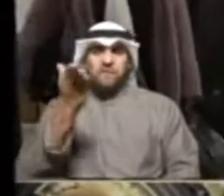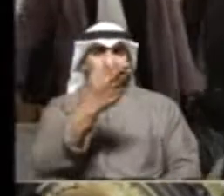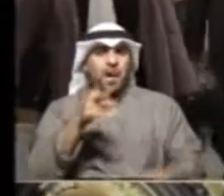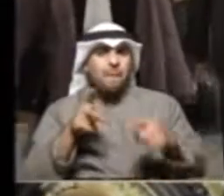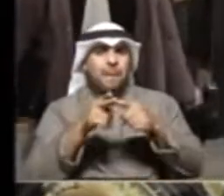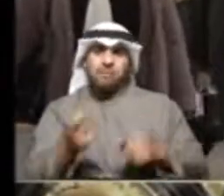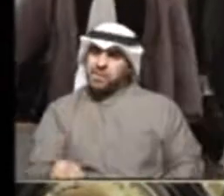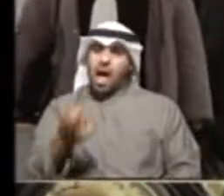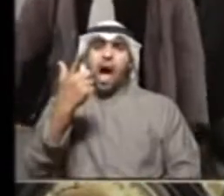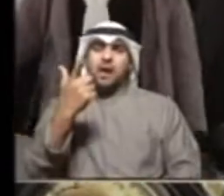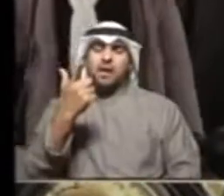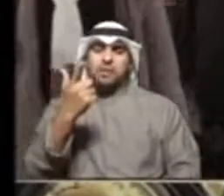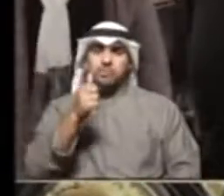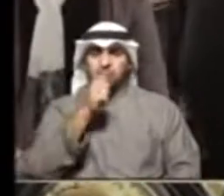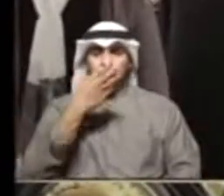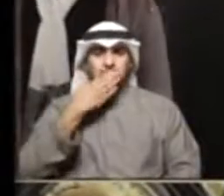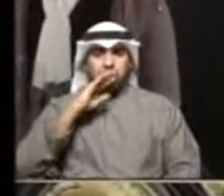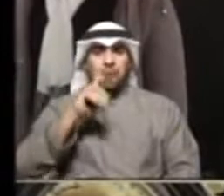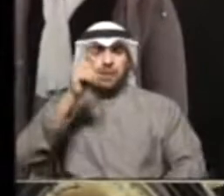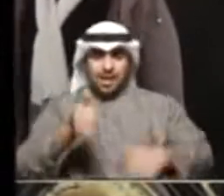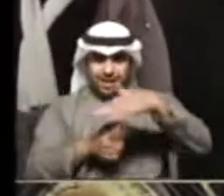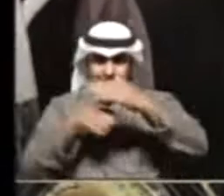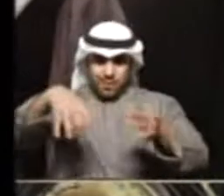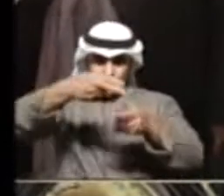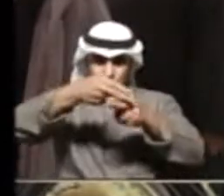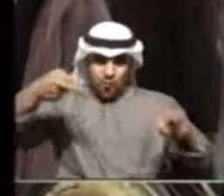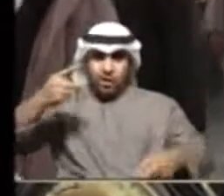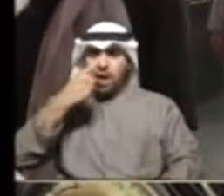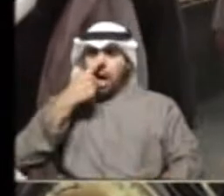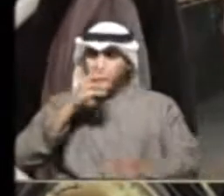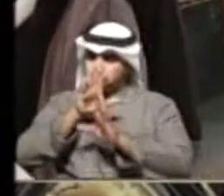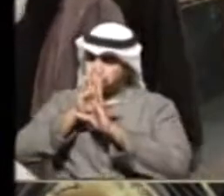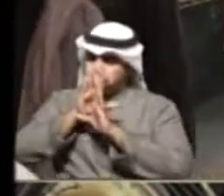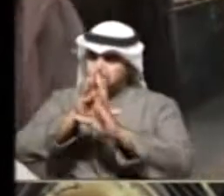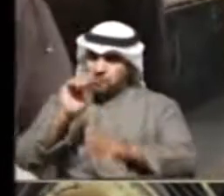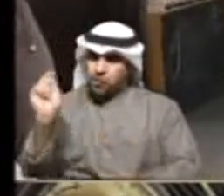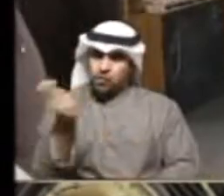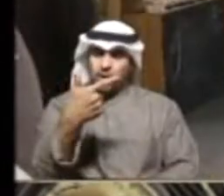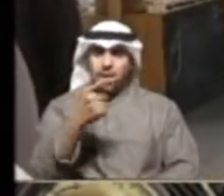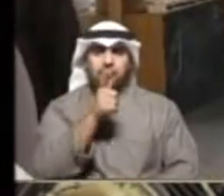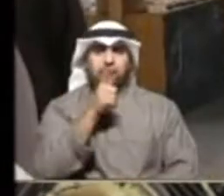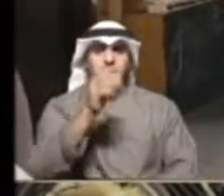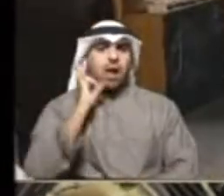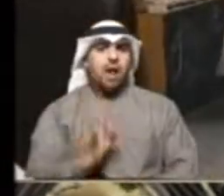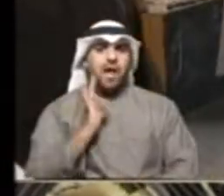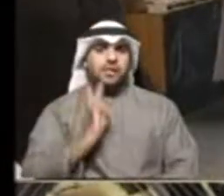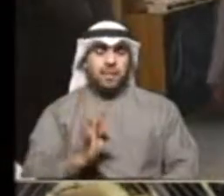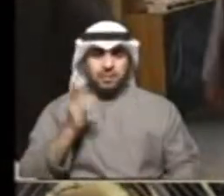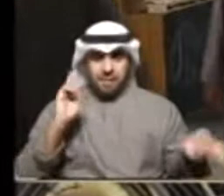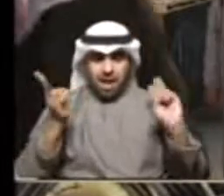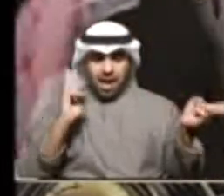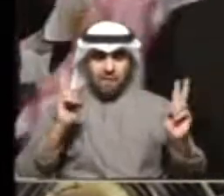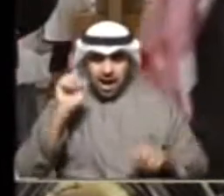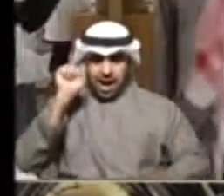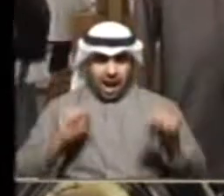يطول عمره يشارك يعني يعينهم، وأمر في عمل هالسوق في فترة احتفالات بالأعياد